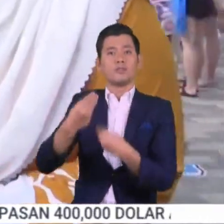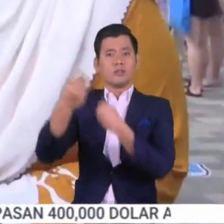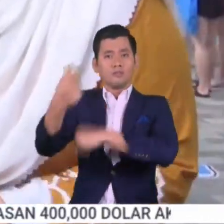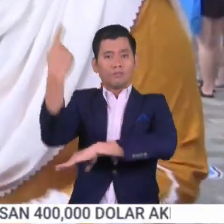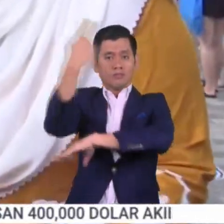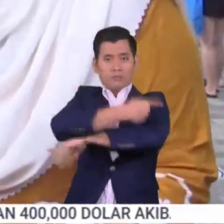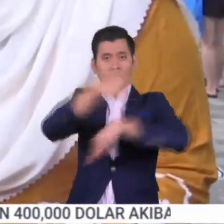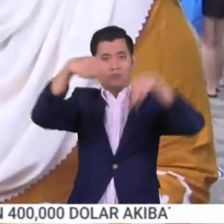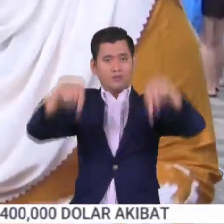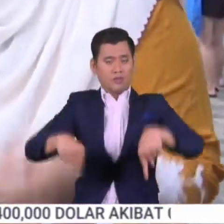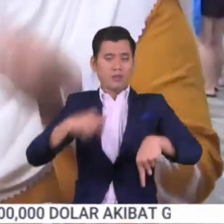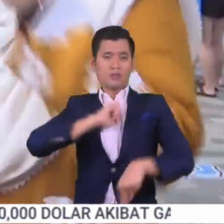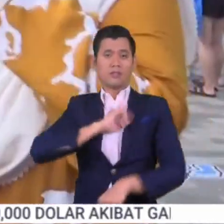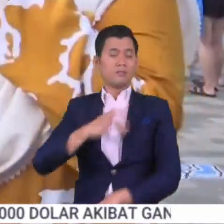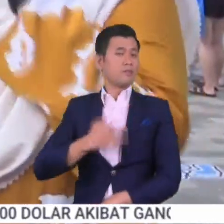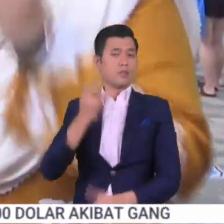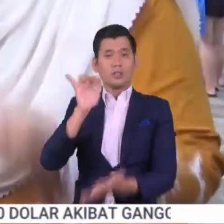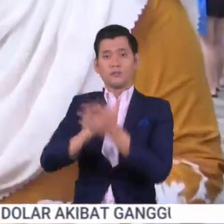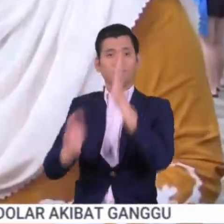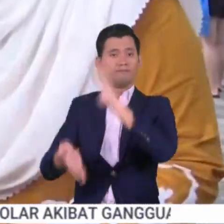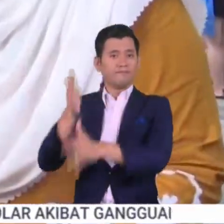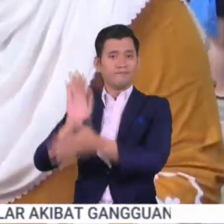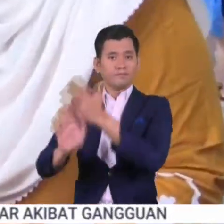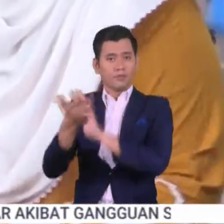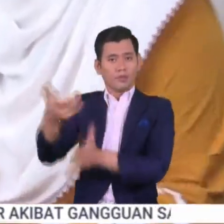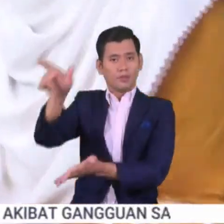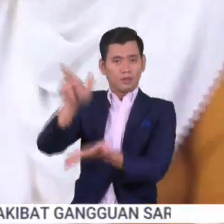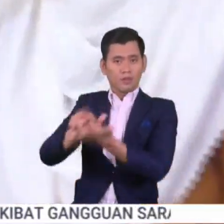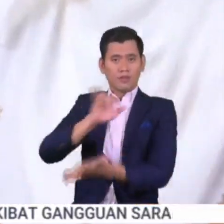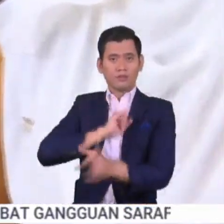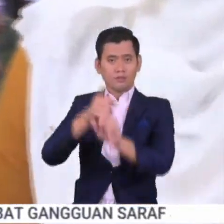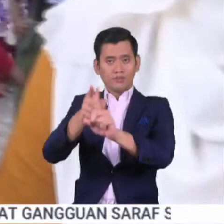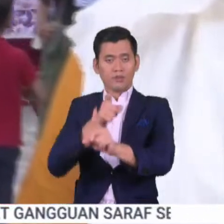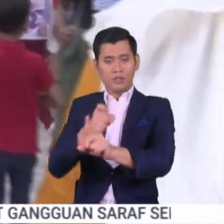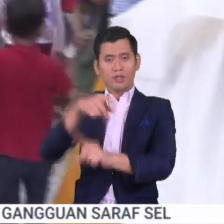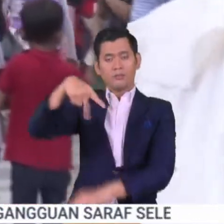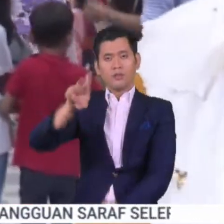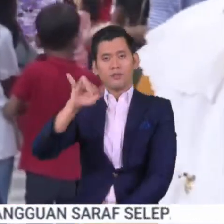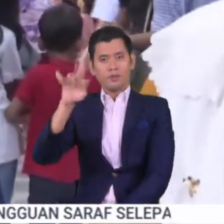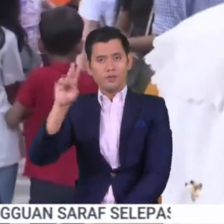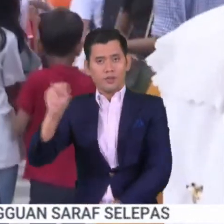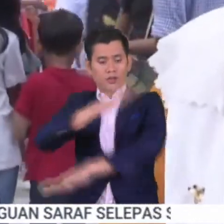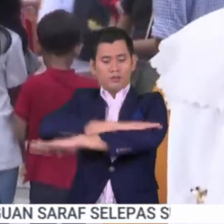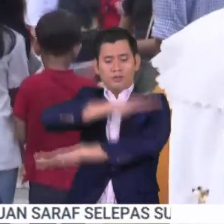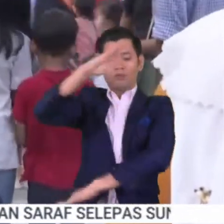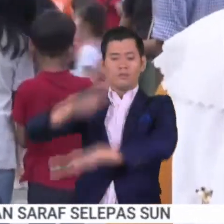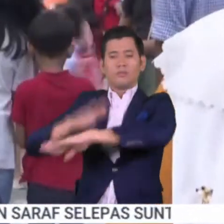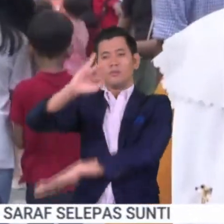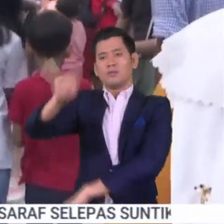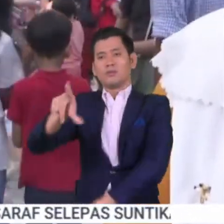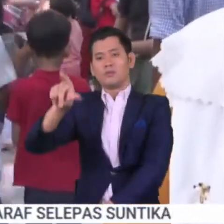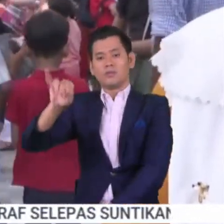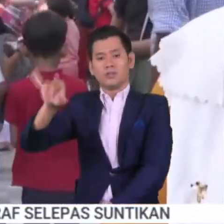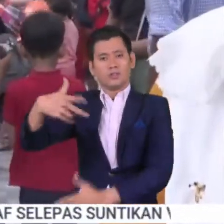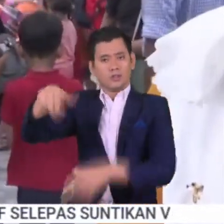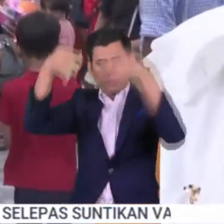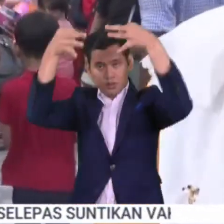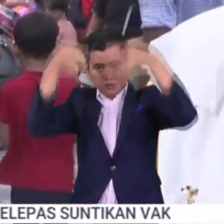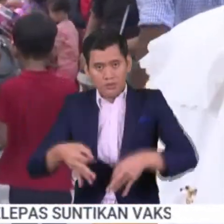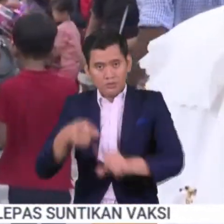ini. Dan saya rasa itu saja laporan dari saya dari Pavilion Bukit Jalil ini. Yang sahih hanya di